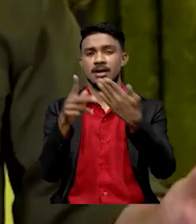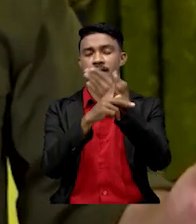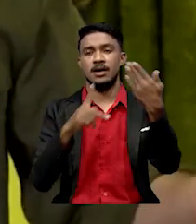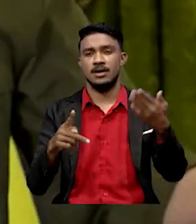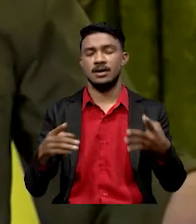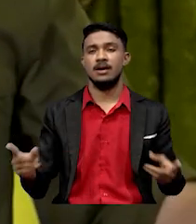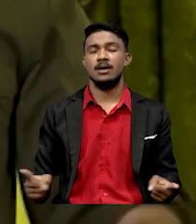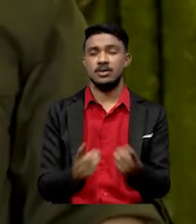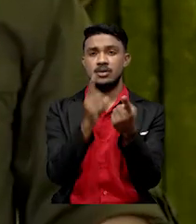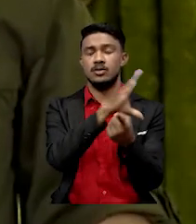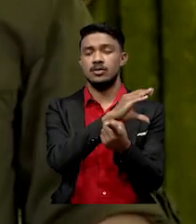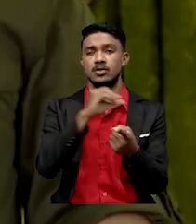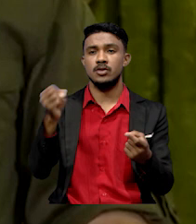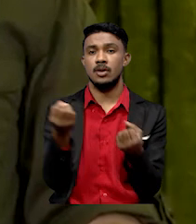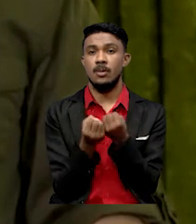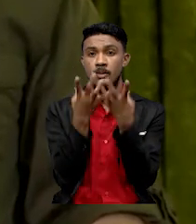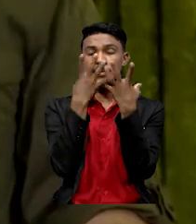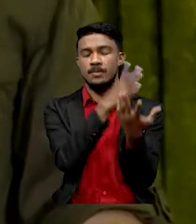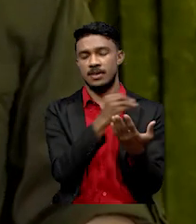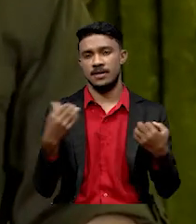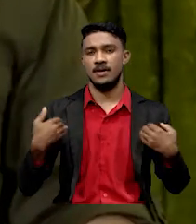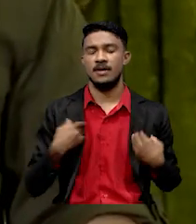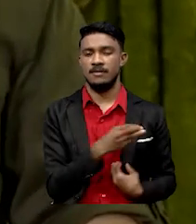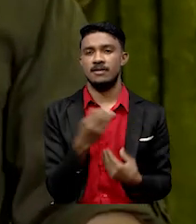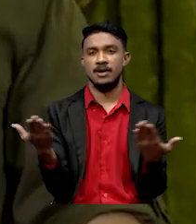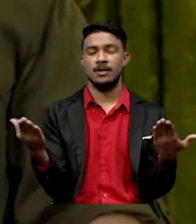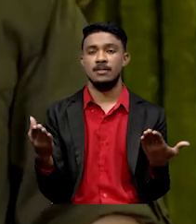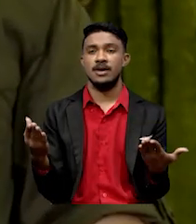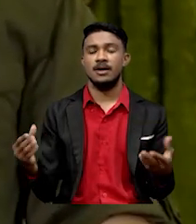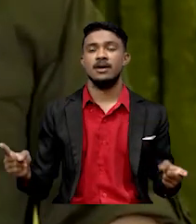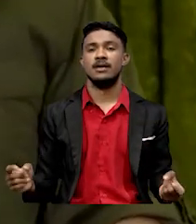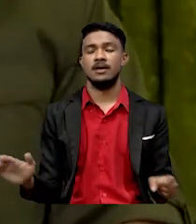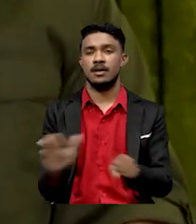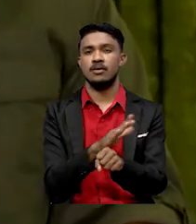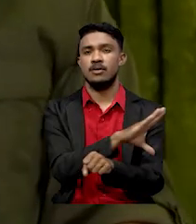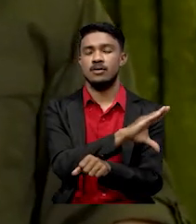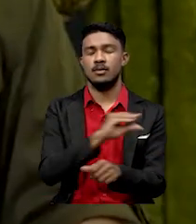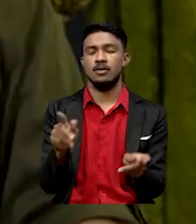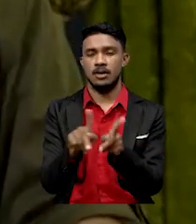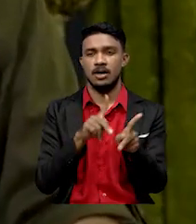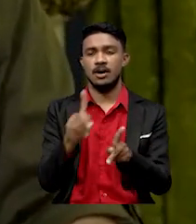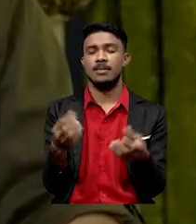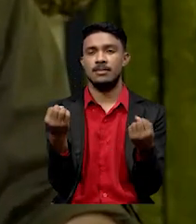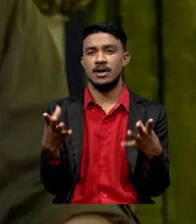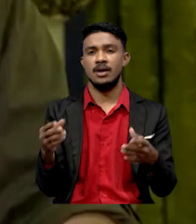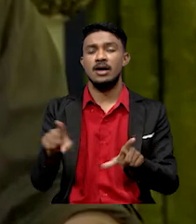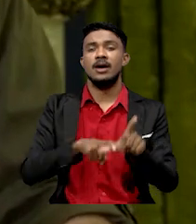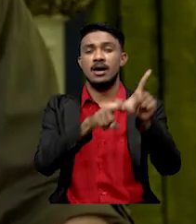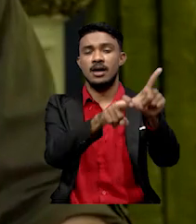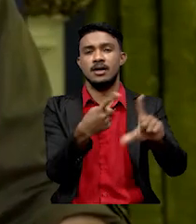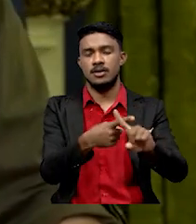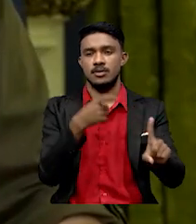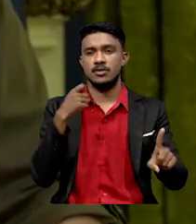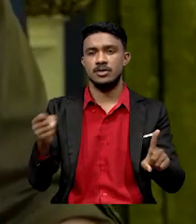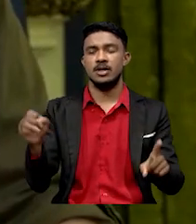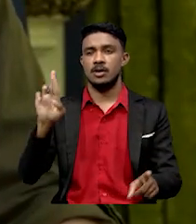ataque fugetis y a estação ferroviária ne be nakonu ho habitante civil sira ne be halai ses husi ameaça ofensivo